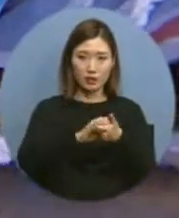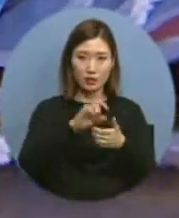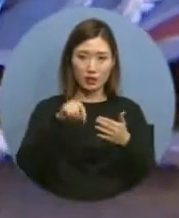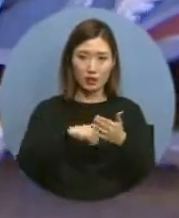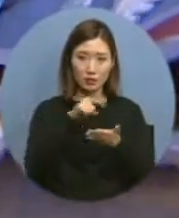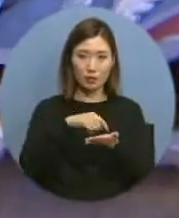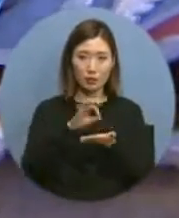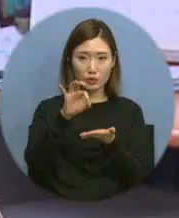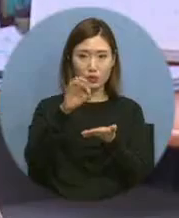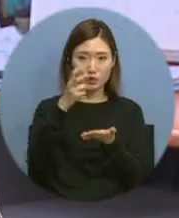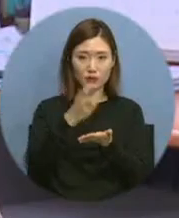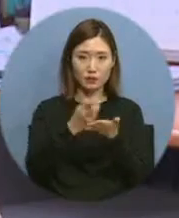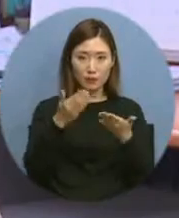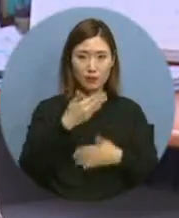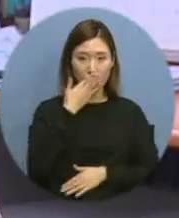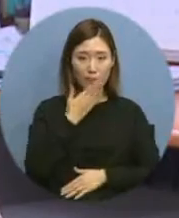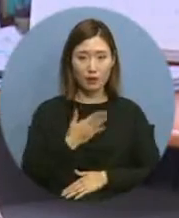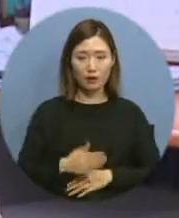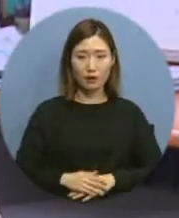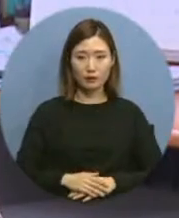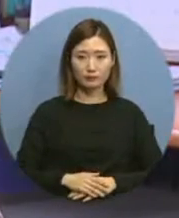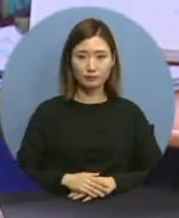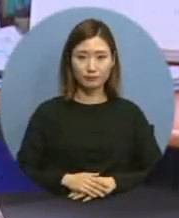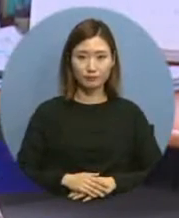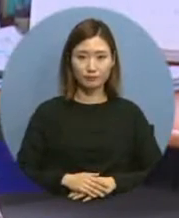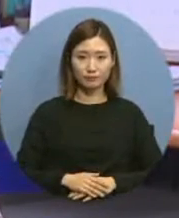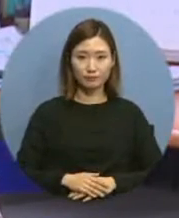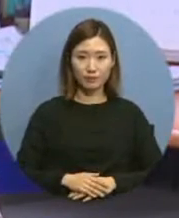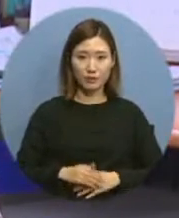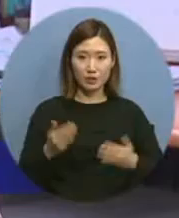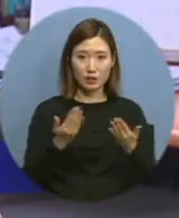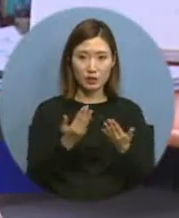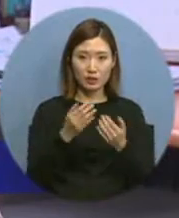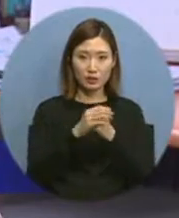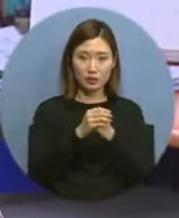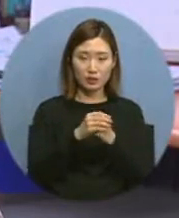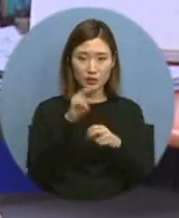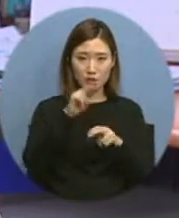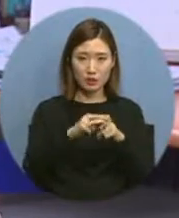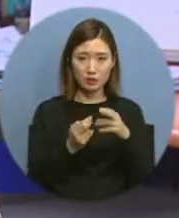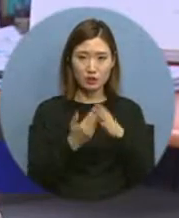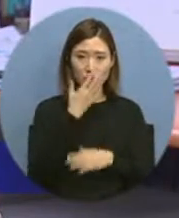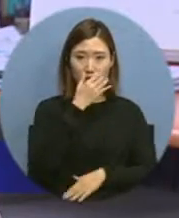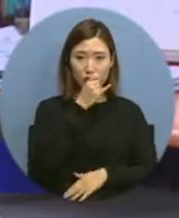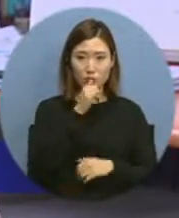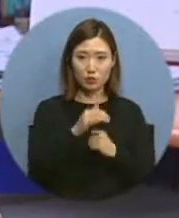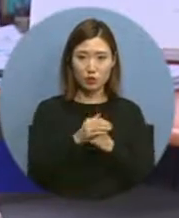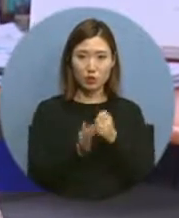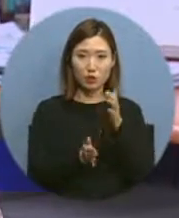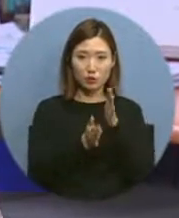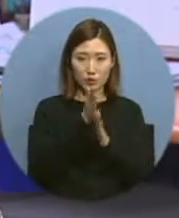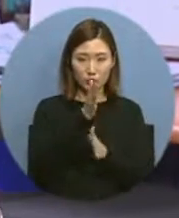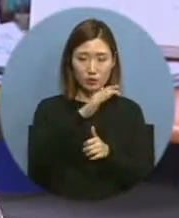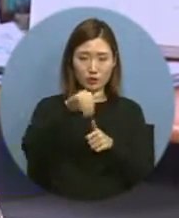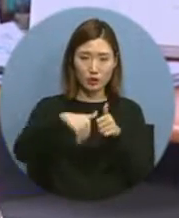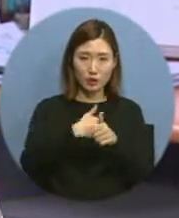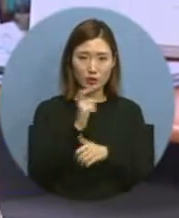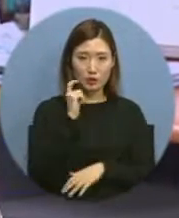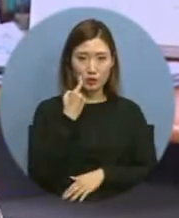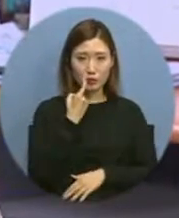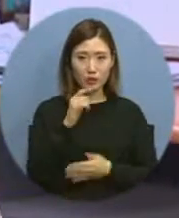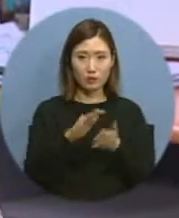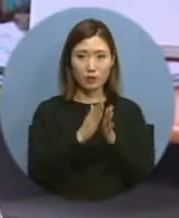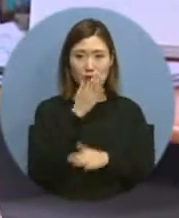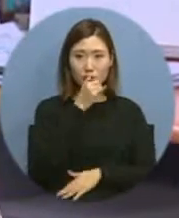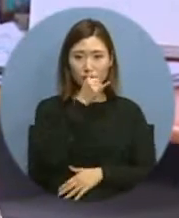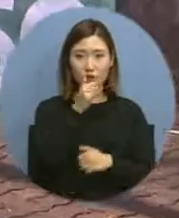수 있습니다. 고용 창출의 측면도 있고 또 도시 미관을 즉시에 적재 정비할 수 있는 그런 보편적인 효과가